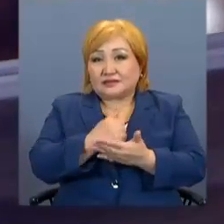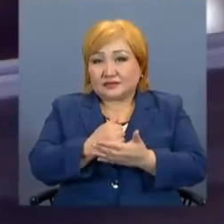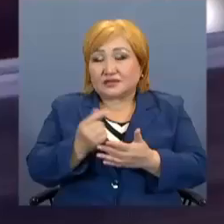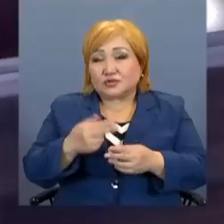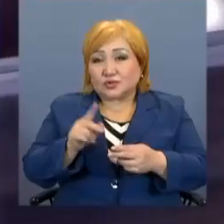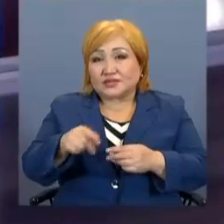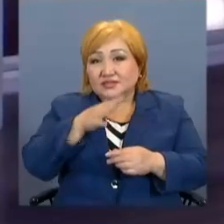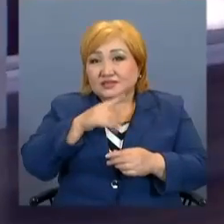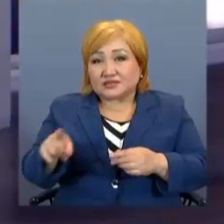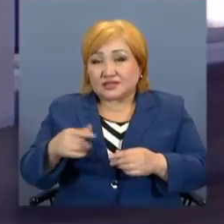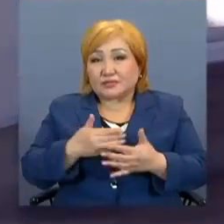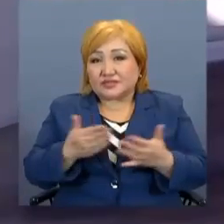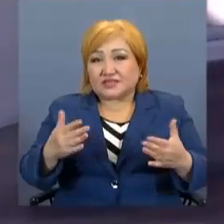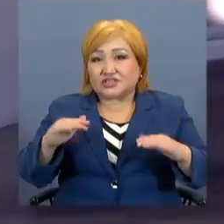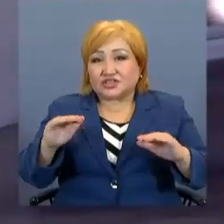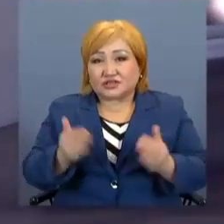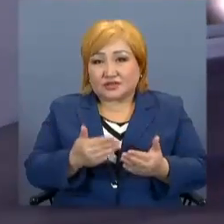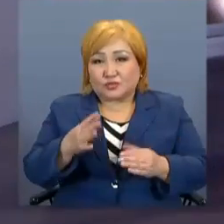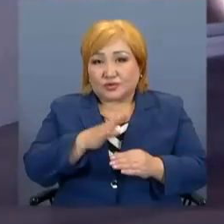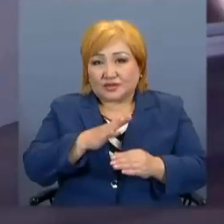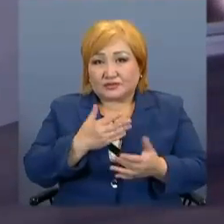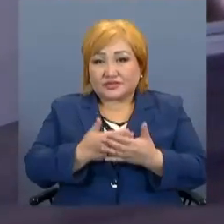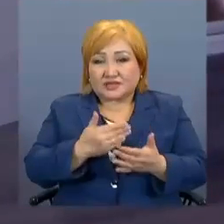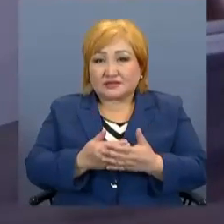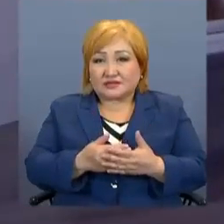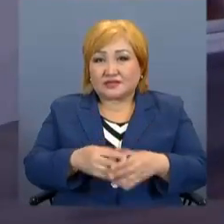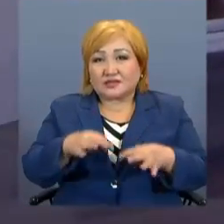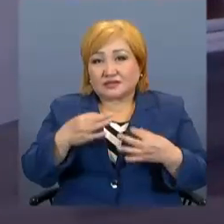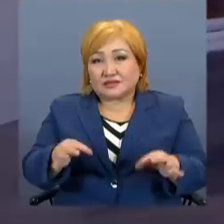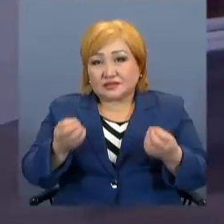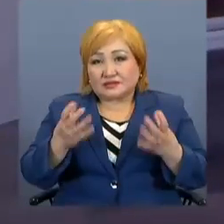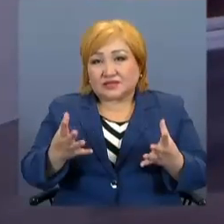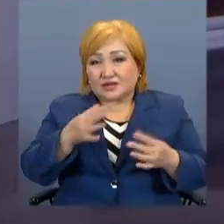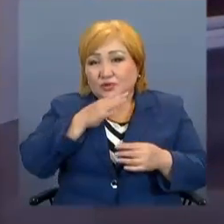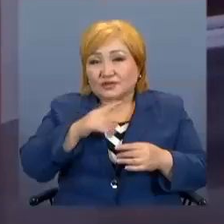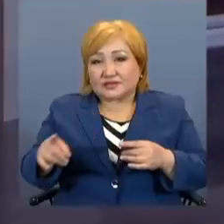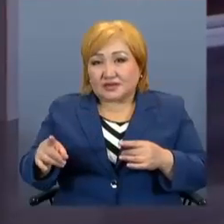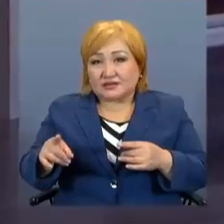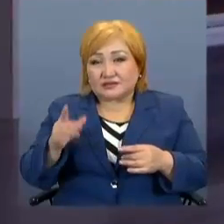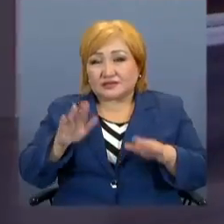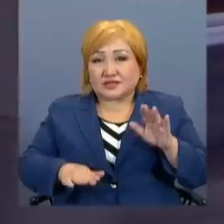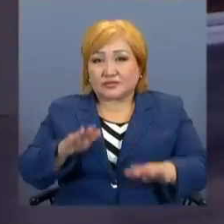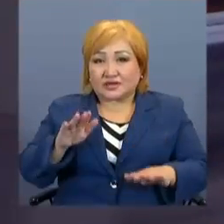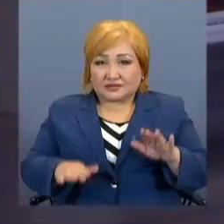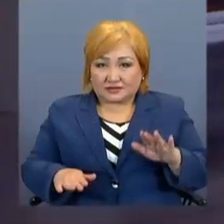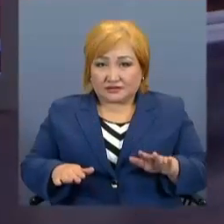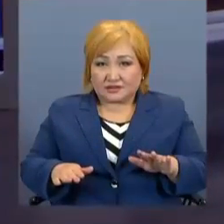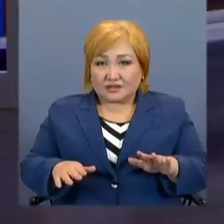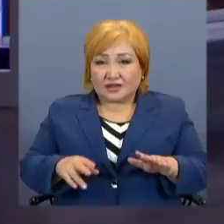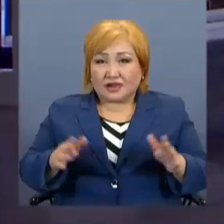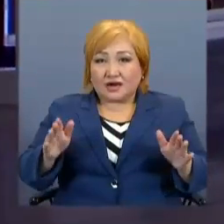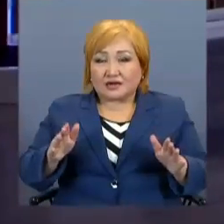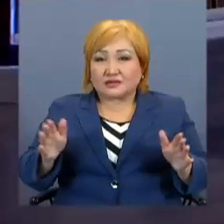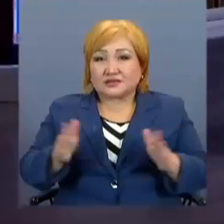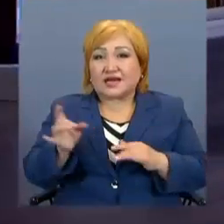болады. Мысалға жай уақыттарда бір білікке түскен салмақтың несі белгіленген параметрі 10 тонна болатын